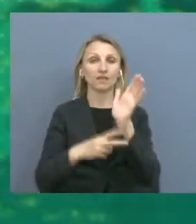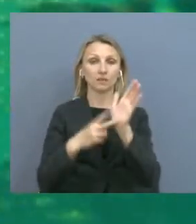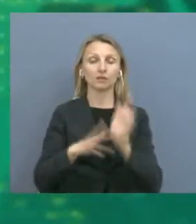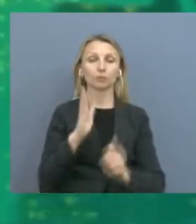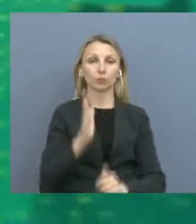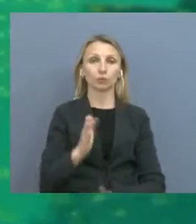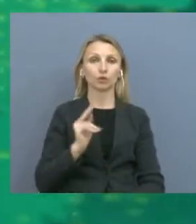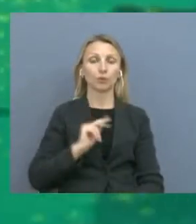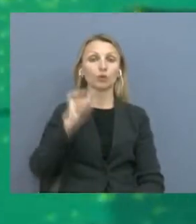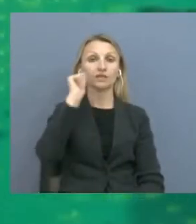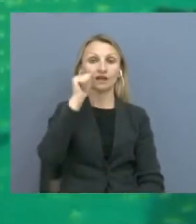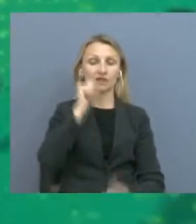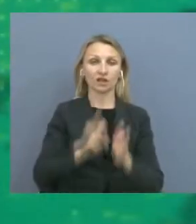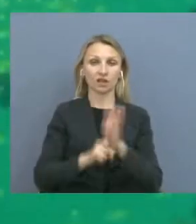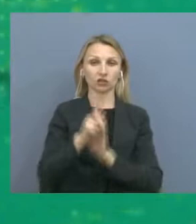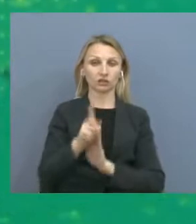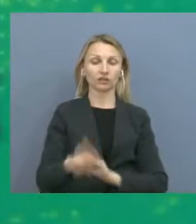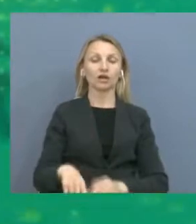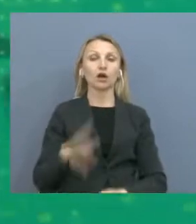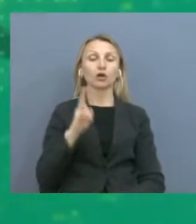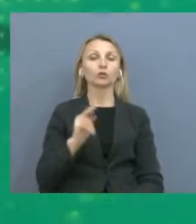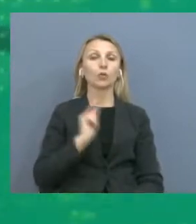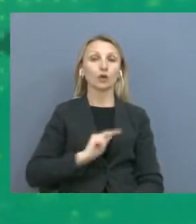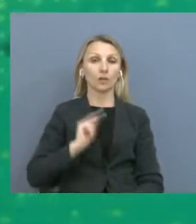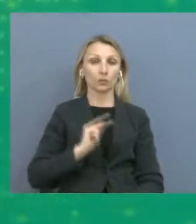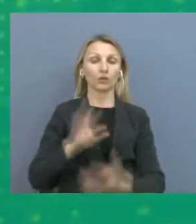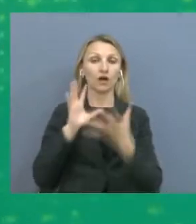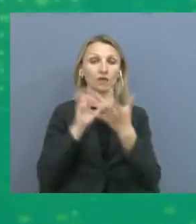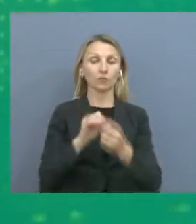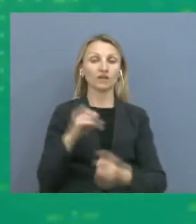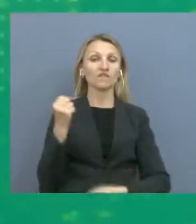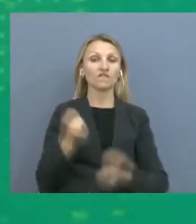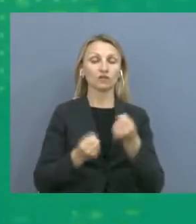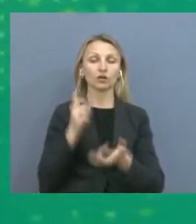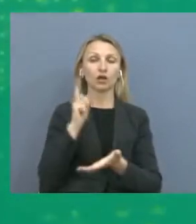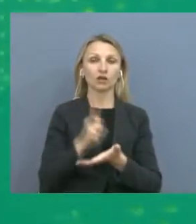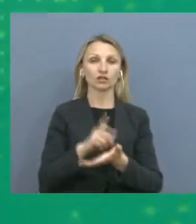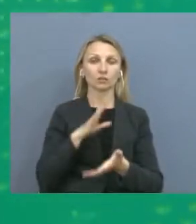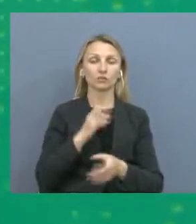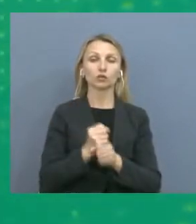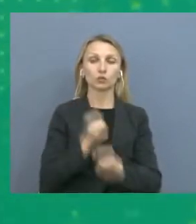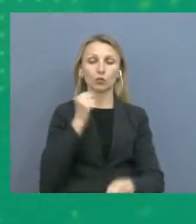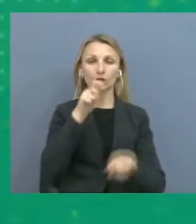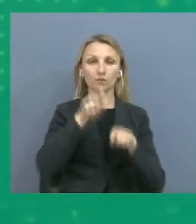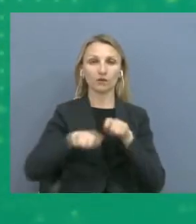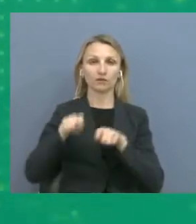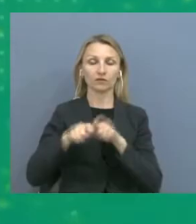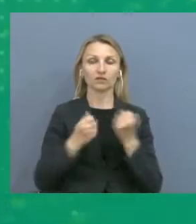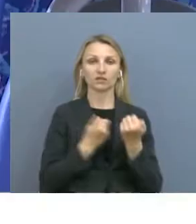свою работу завтра. При этом владельцы общественного транспорта и водители должны строго соблюдать санитарные